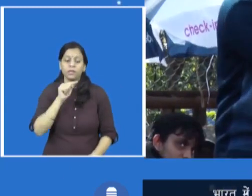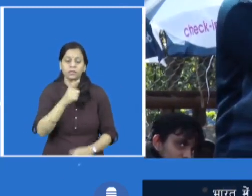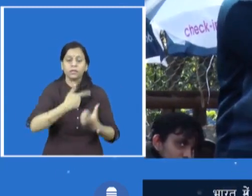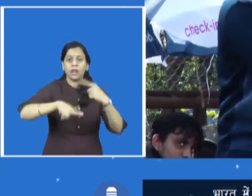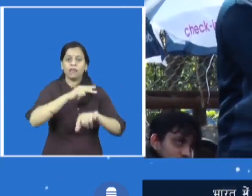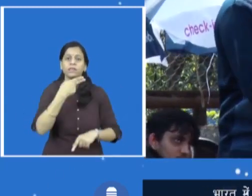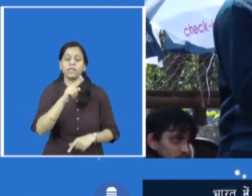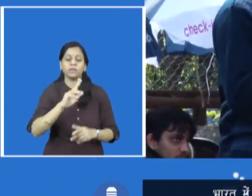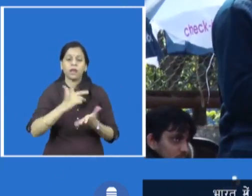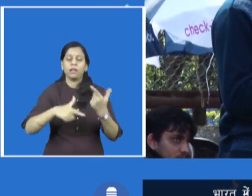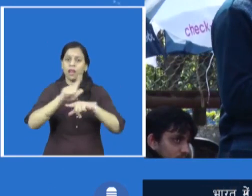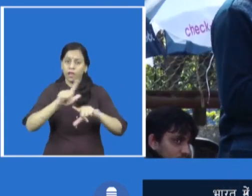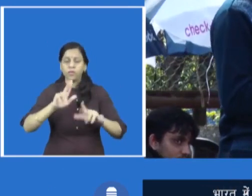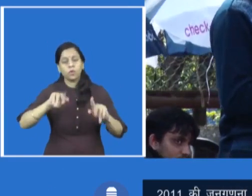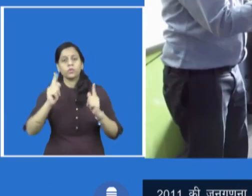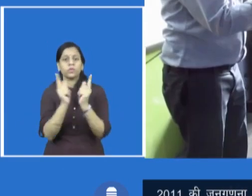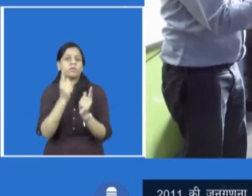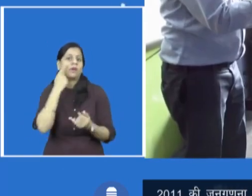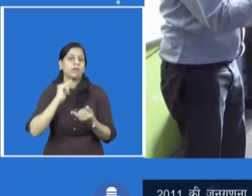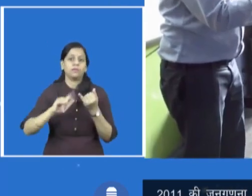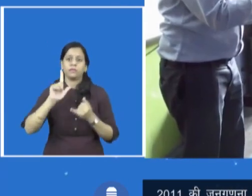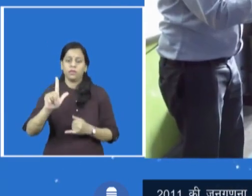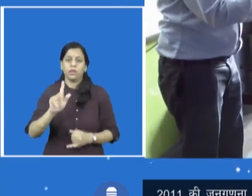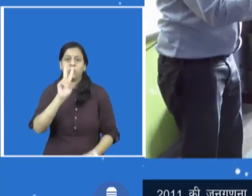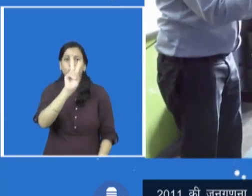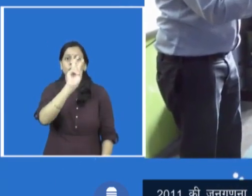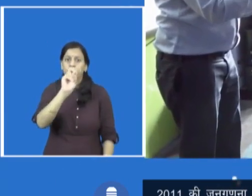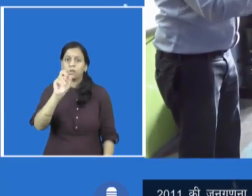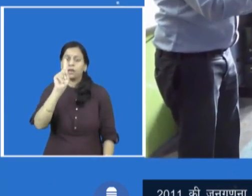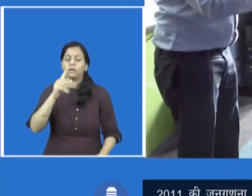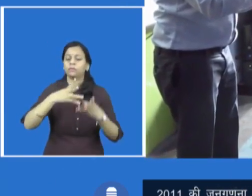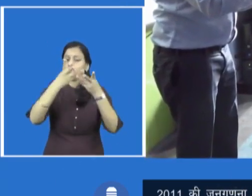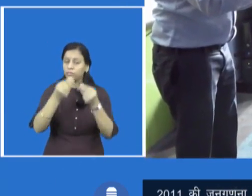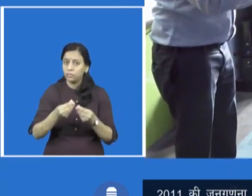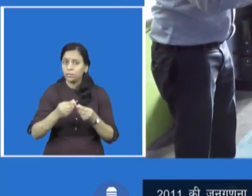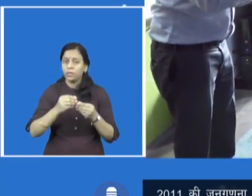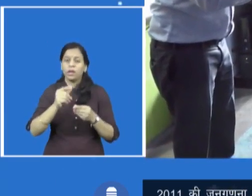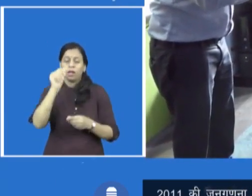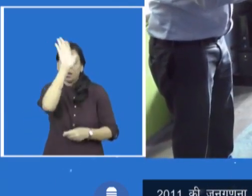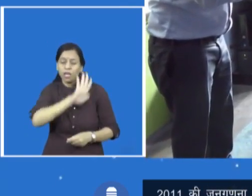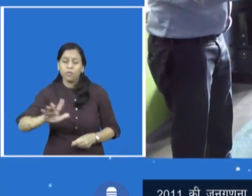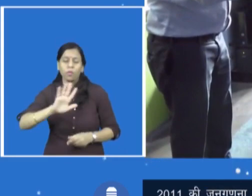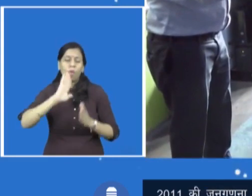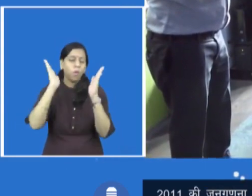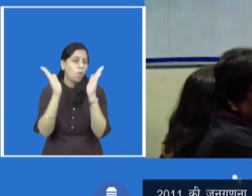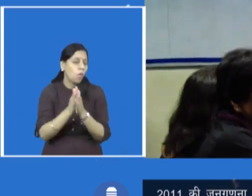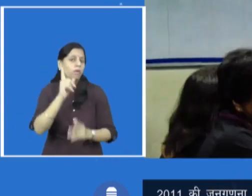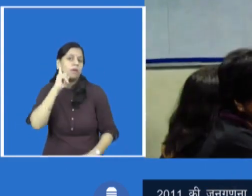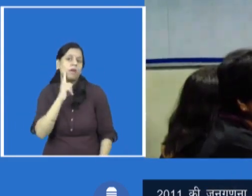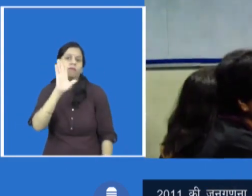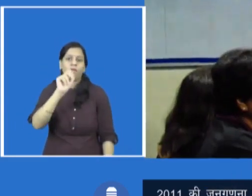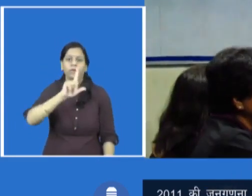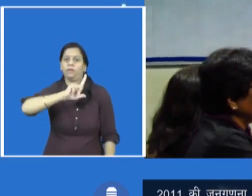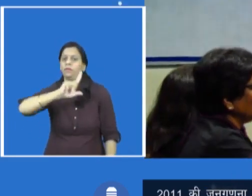भाषा या ISL कहा जाता है। 2011 की जनगणना के अनुसार देश में लगभग 50 लाख लोग श्रवण बाधित